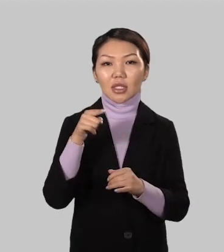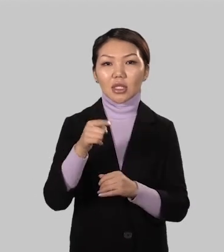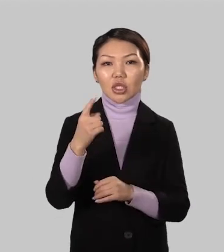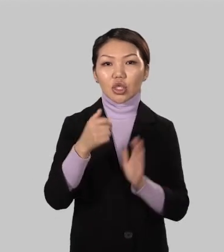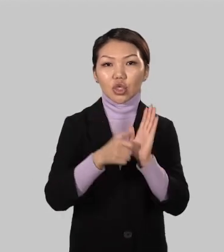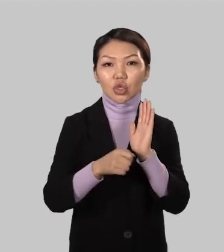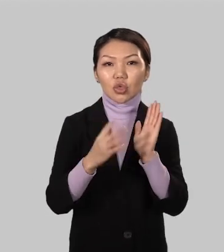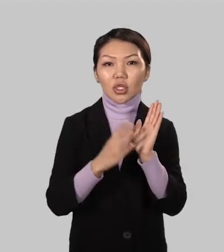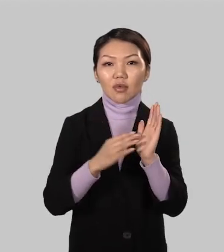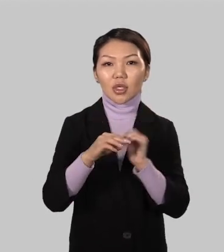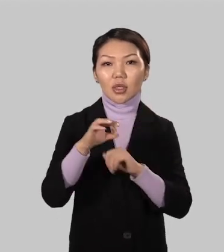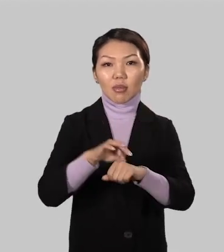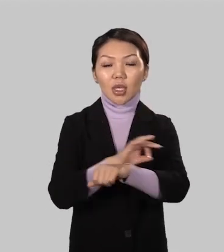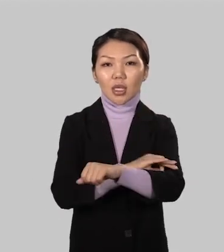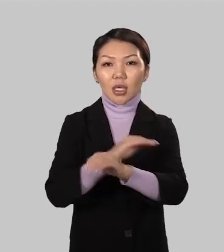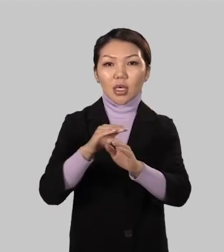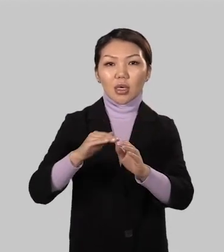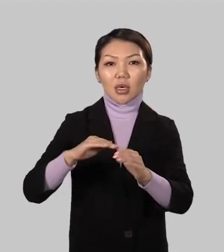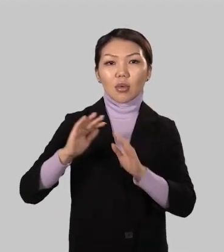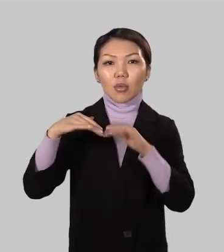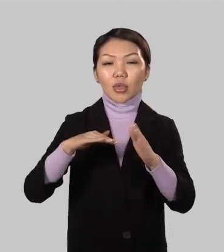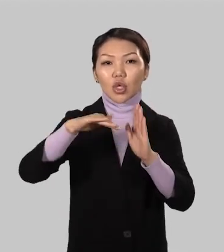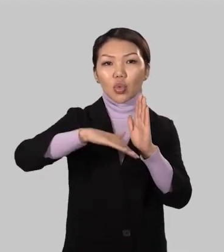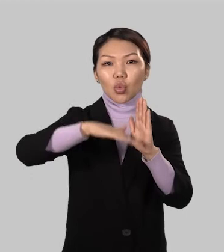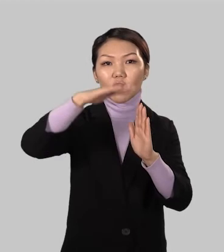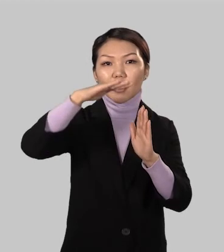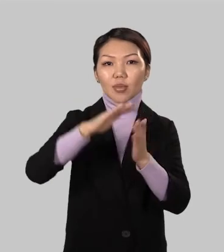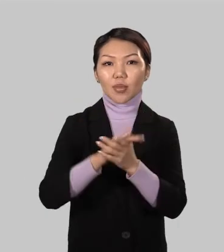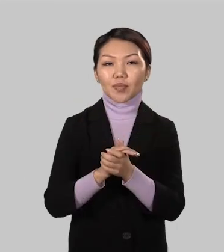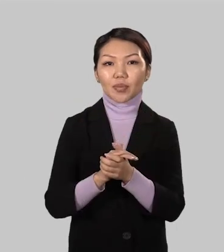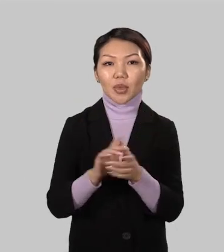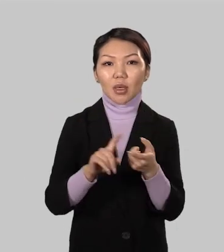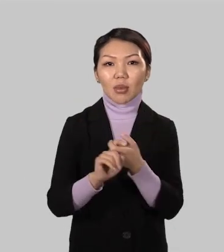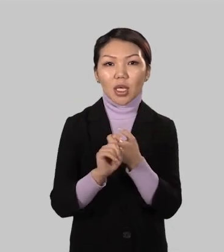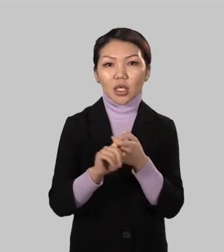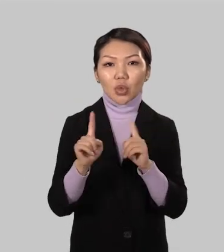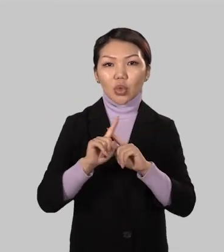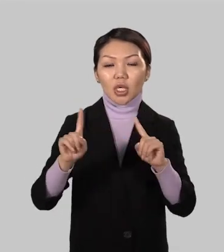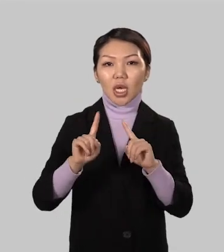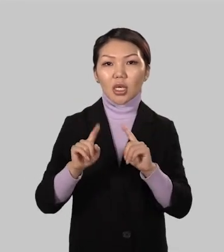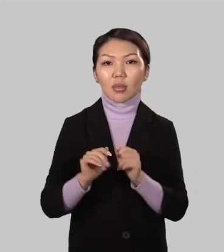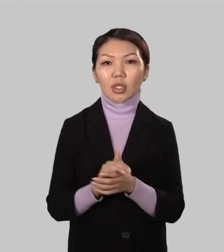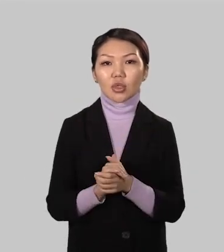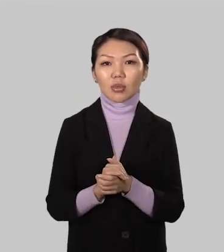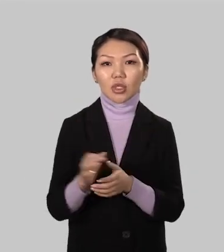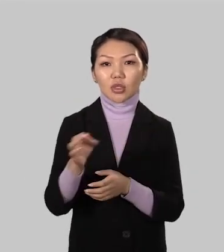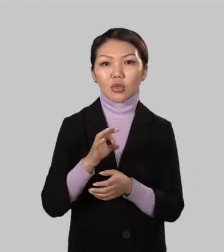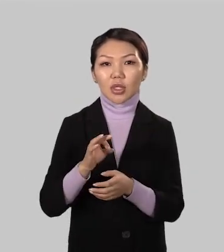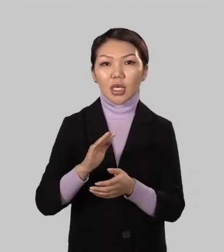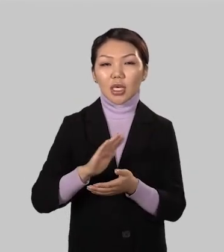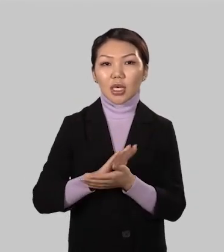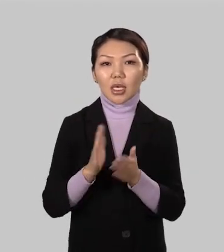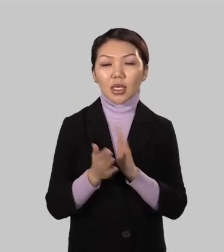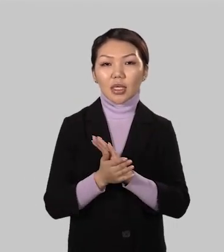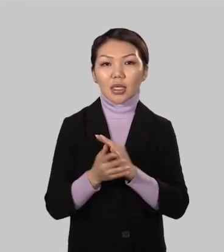над уровнем моря благодаря уникальным особенностям озеро климат вы сокольской котловине мягче чем